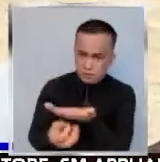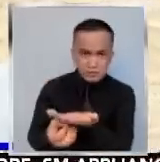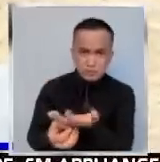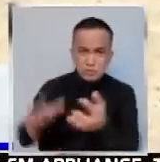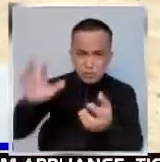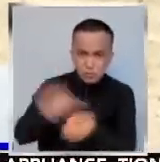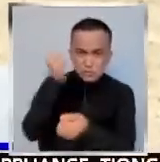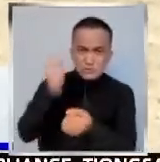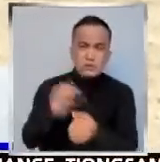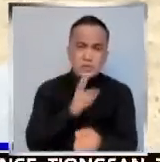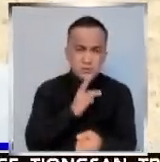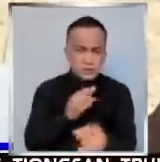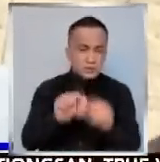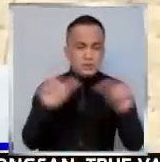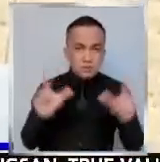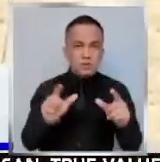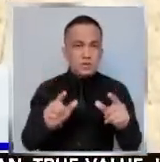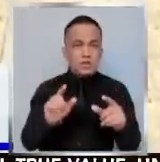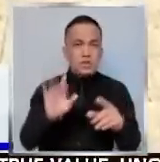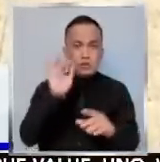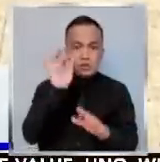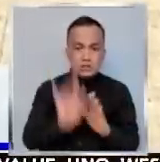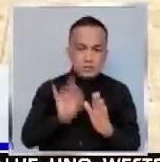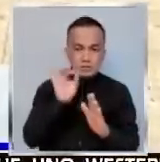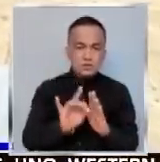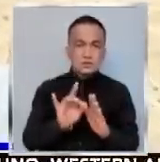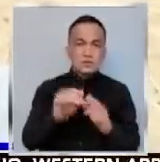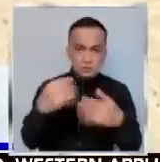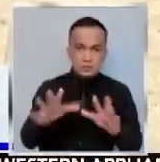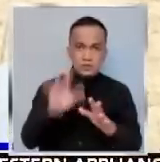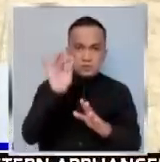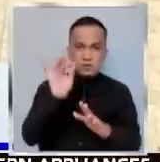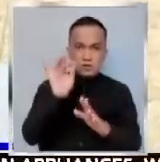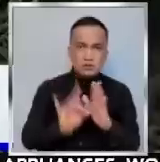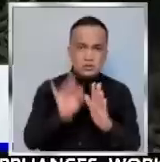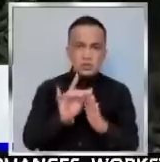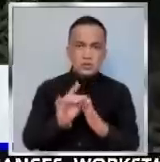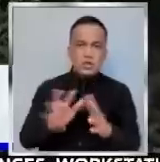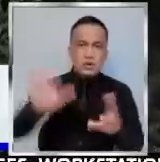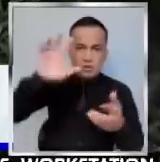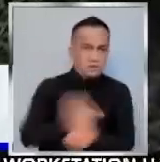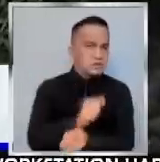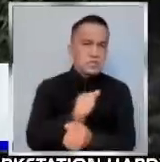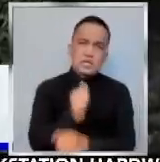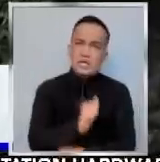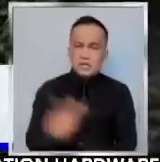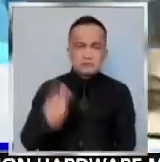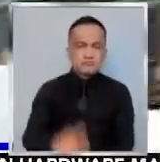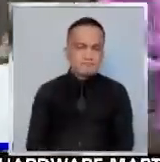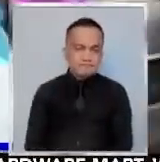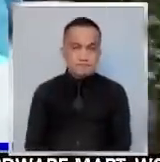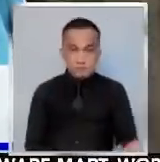namin, 8 oras sir. Pagkalipas po ng 8 oras, wala na po ang lahat-lahat sa amin. Ang mga bahay sa